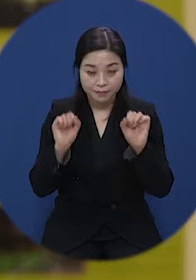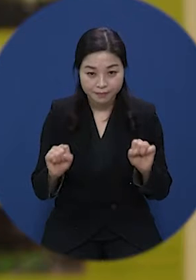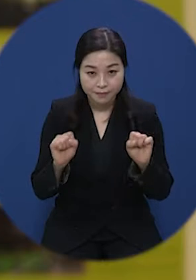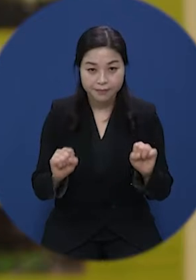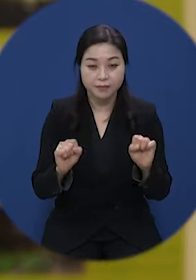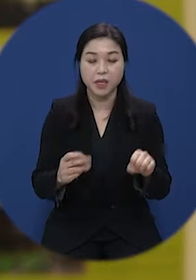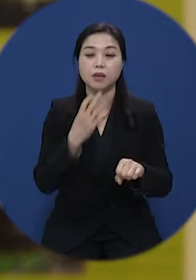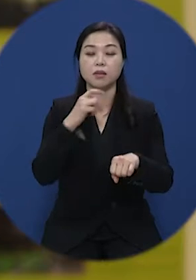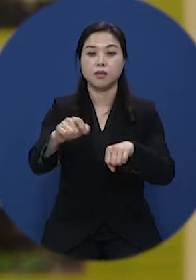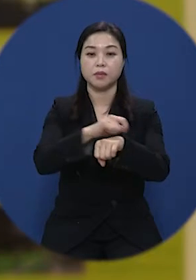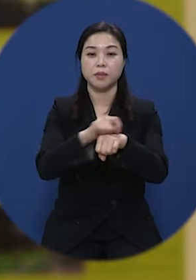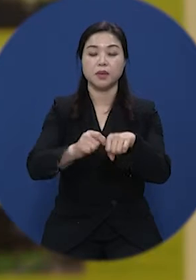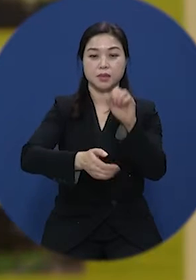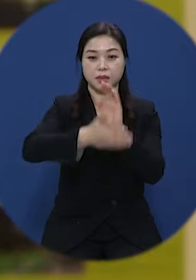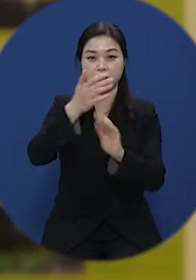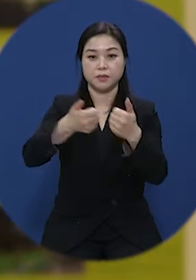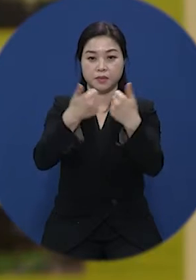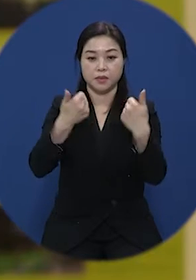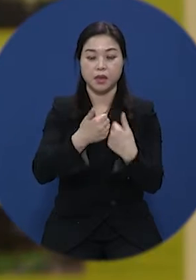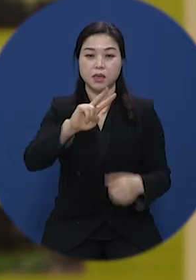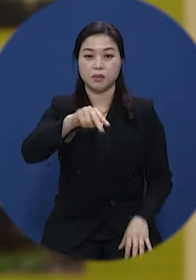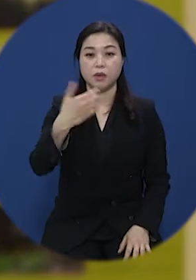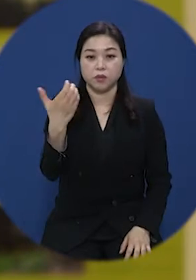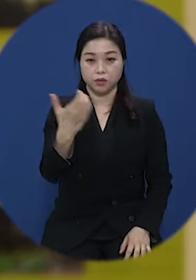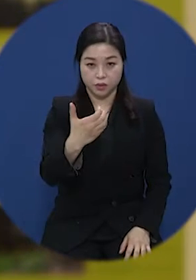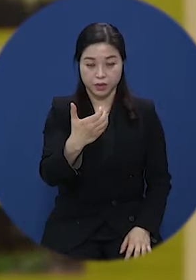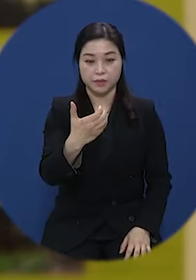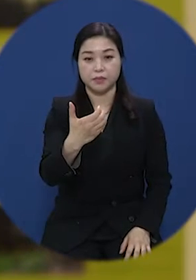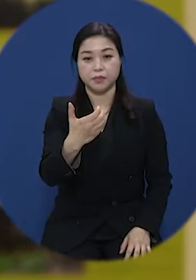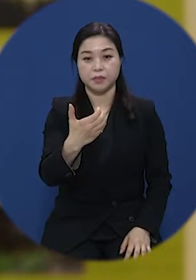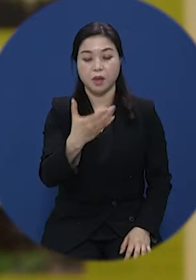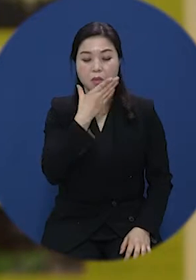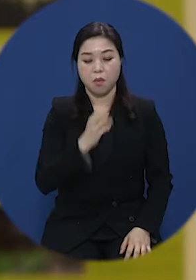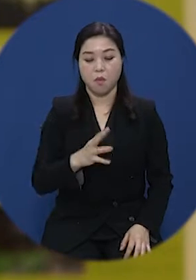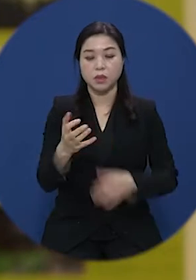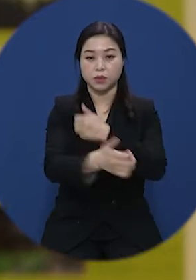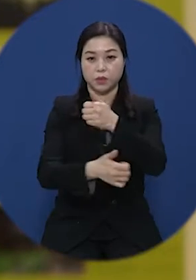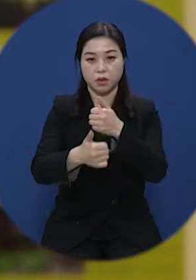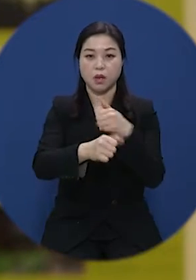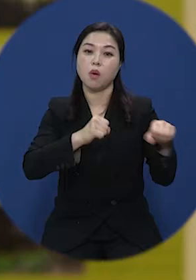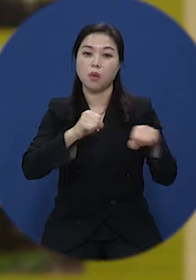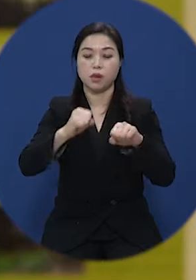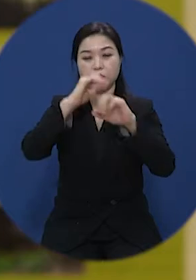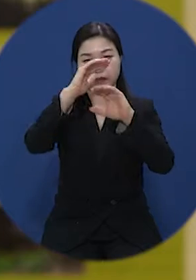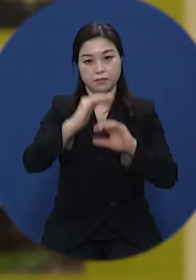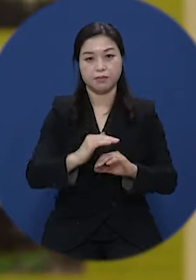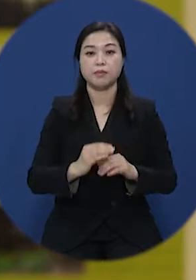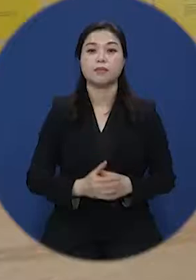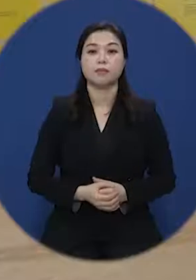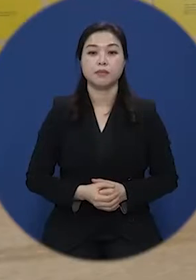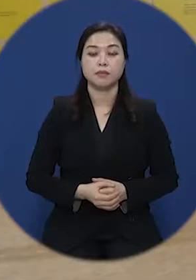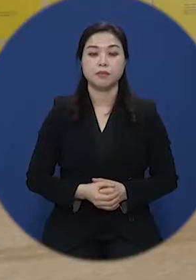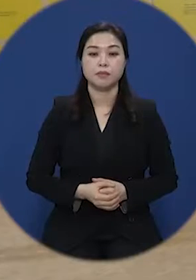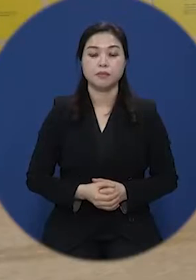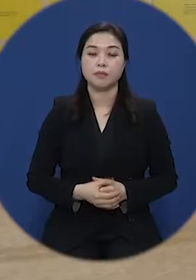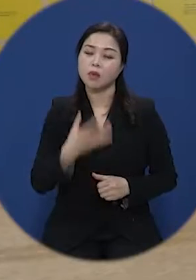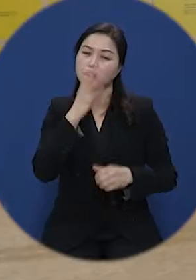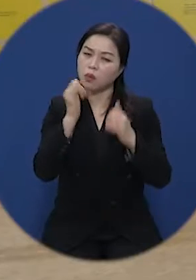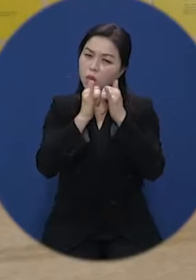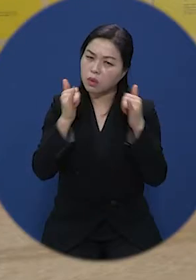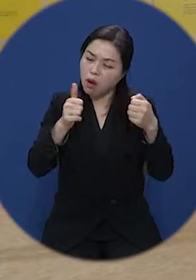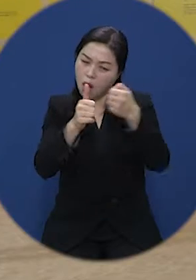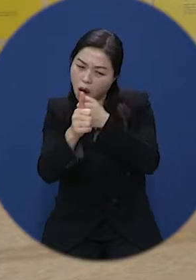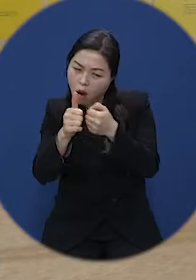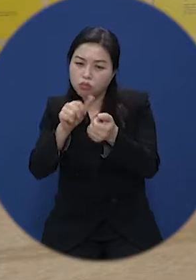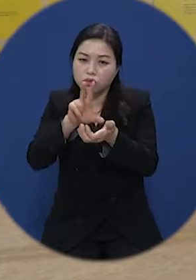안녕하십니까. 서울특별시의회 제290회 정례회 보건복지위원회 의정활동 소식입니다. 노인학대